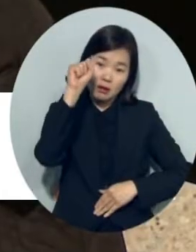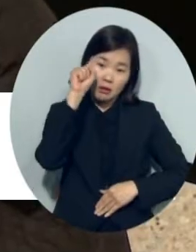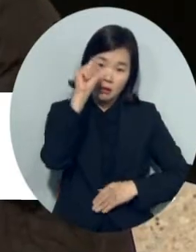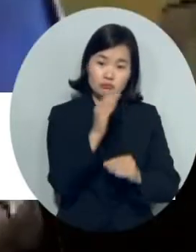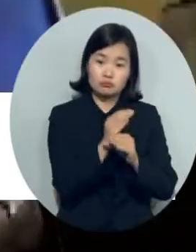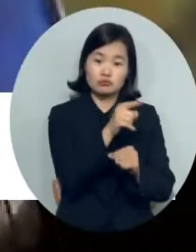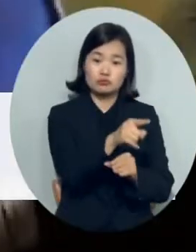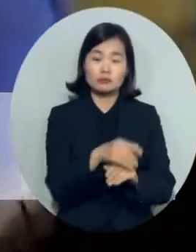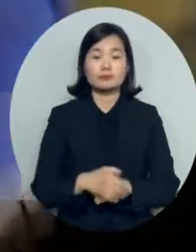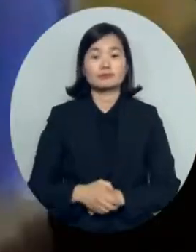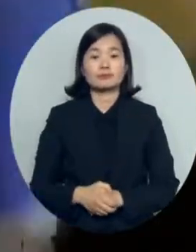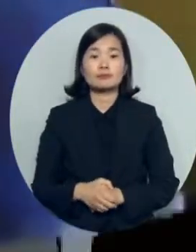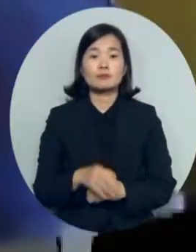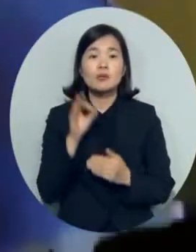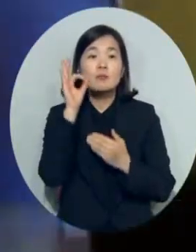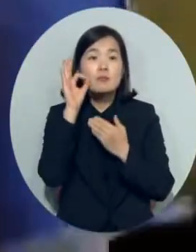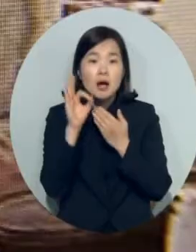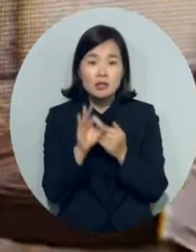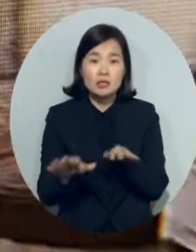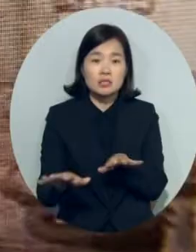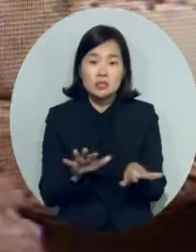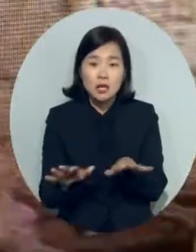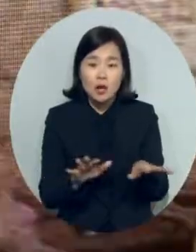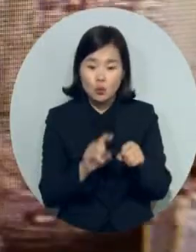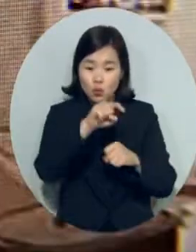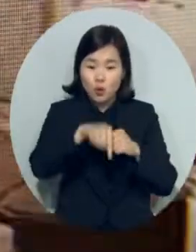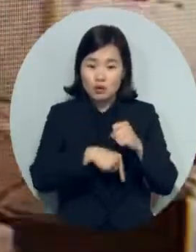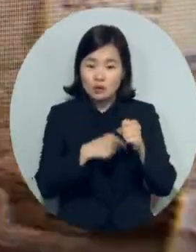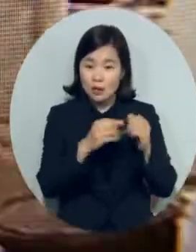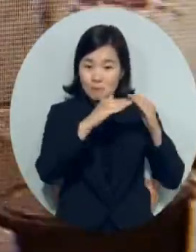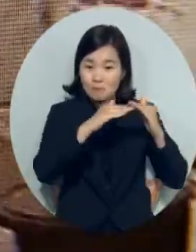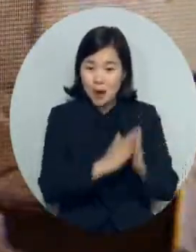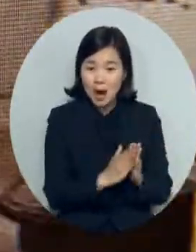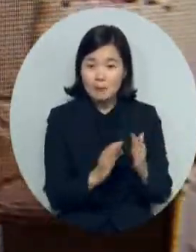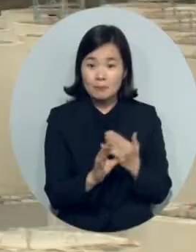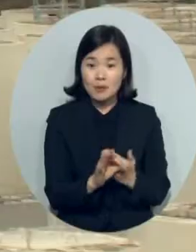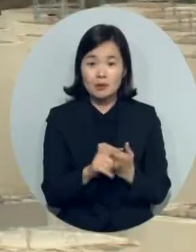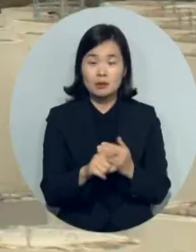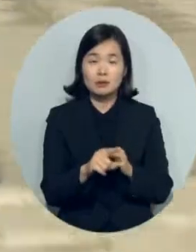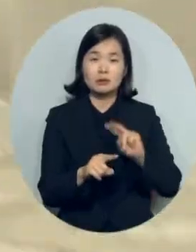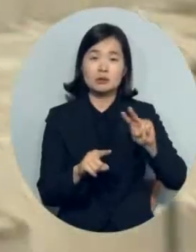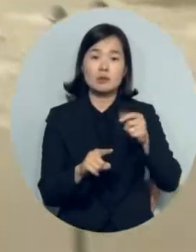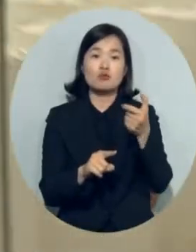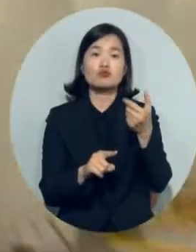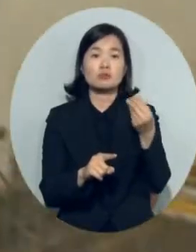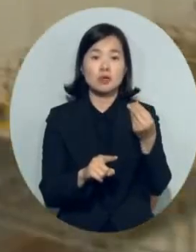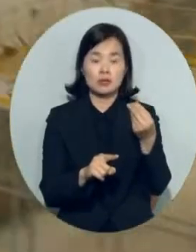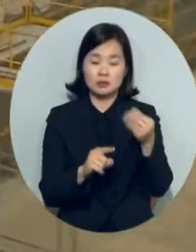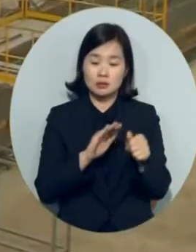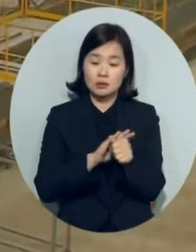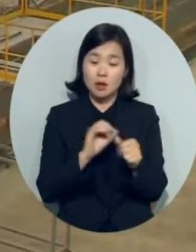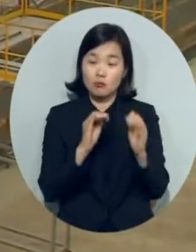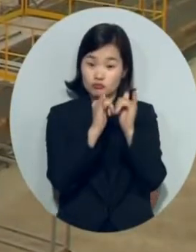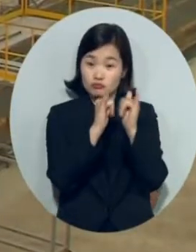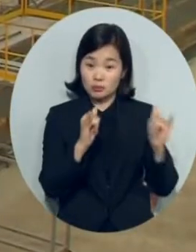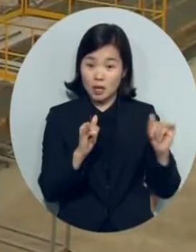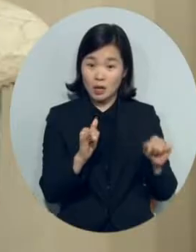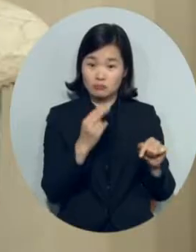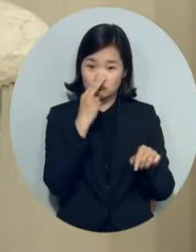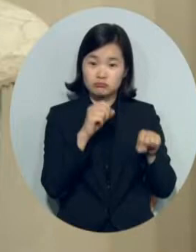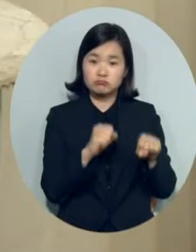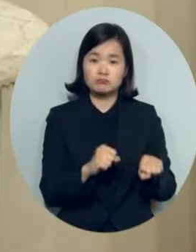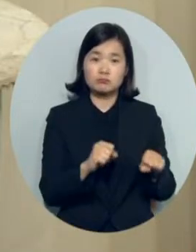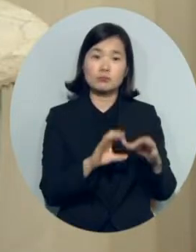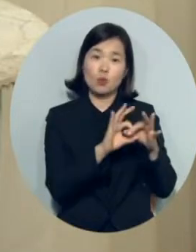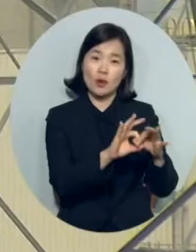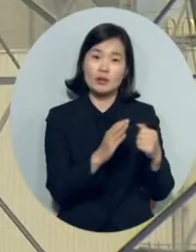있습니다 만에 하나 지진으로 인한 원전 참사가 발생할 경우 260만 경북 도민 전체의 운명 과 직결되는